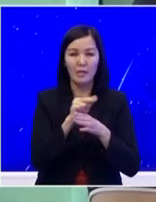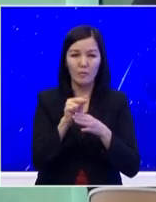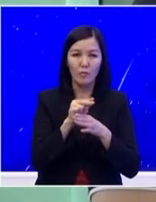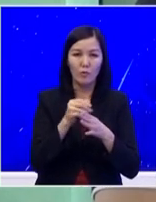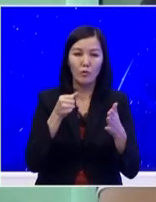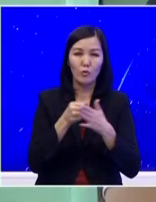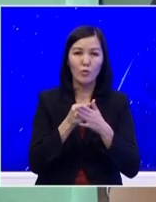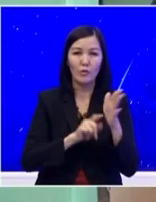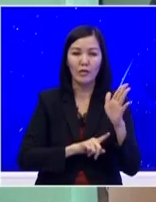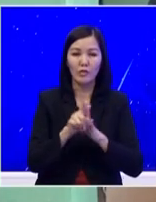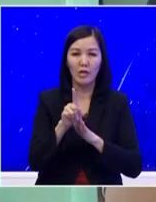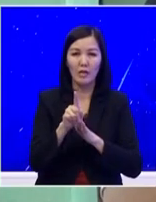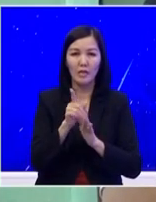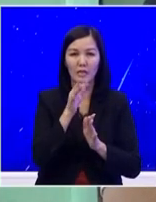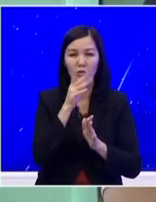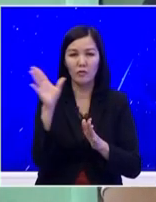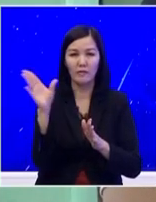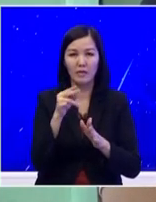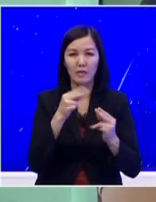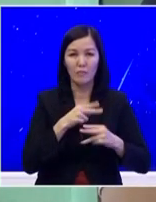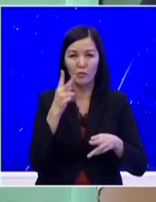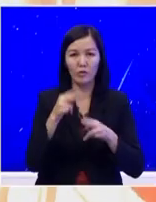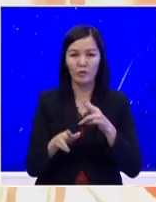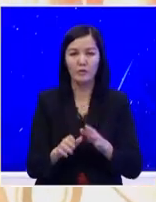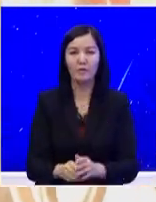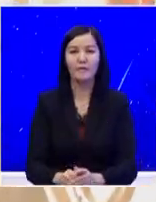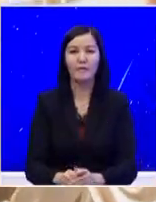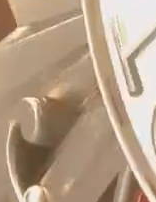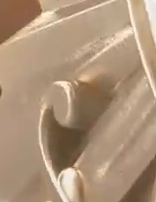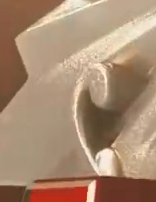до начала сезона все работы закончить.